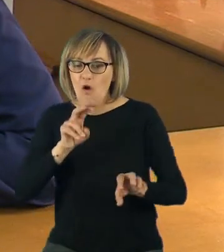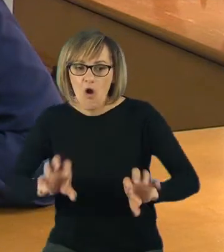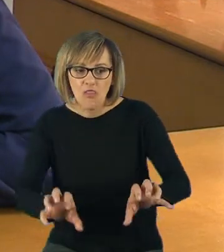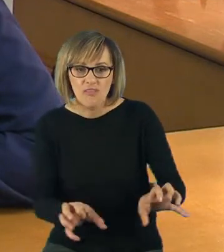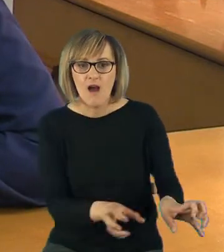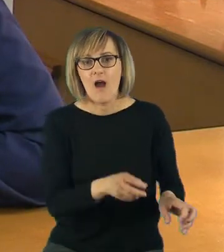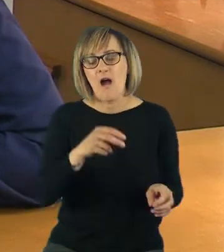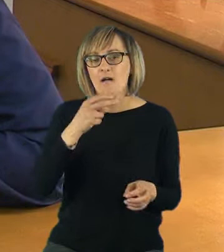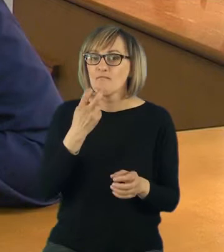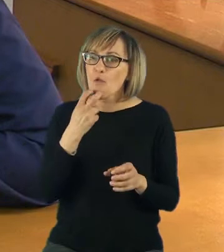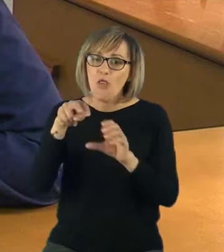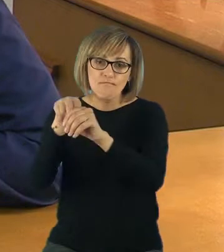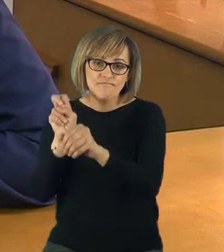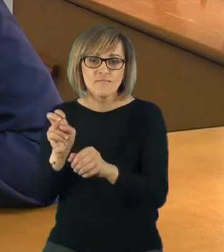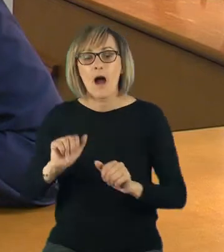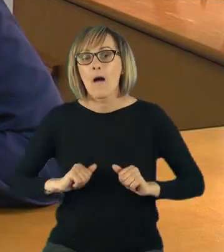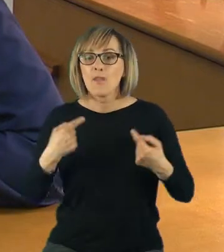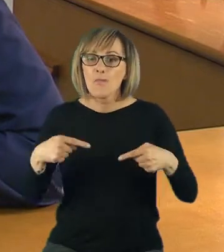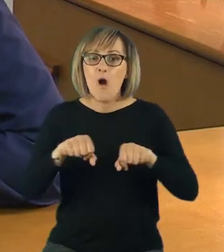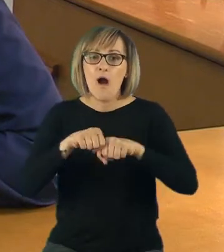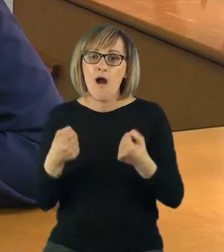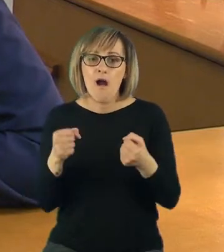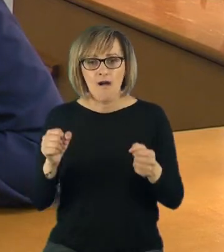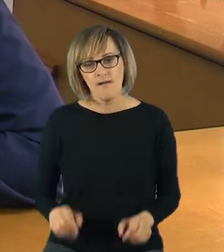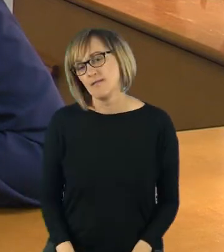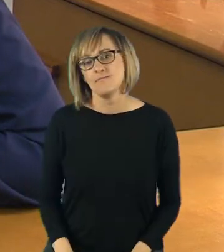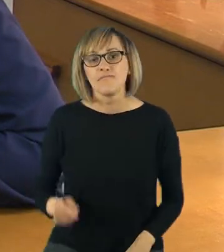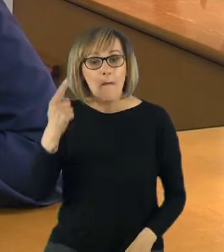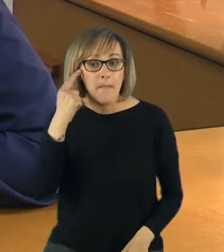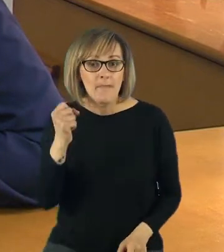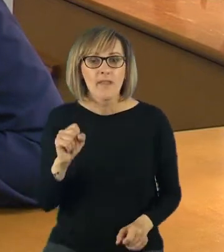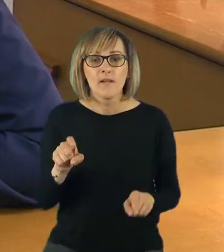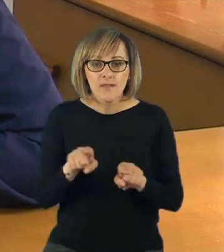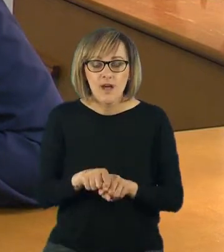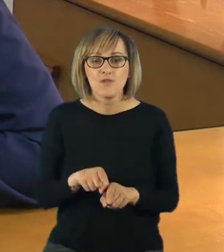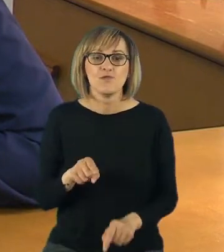gazowe, tak aby uniknąć ewentualnej awarii. Pamiętajmy również o tym, że